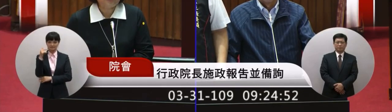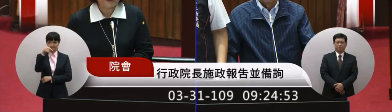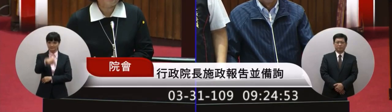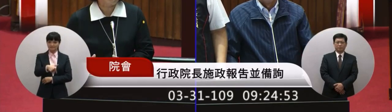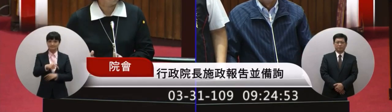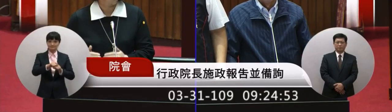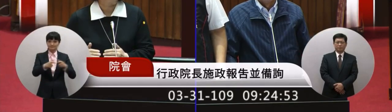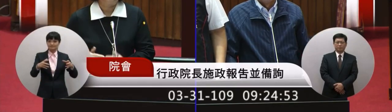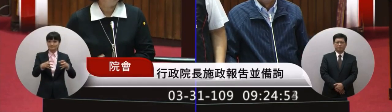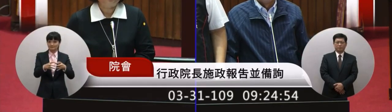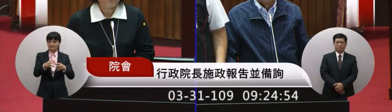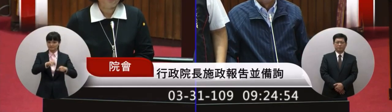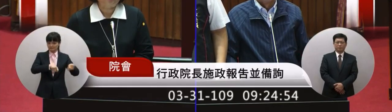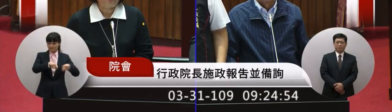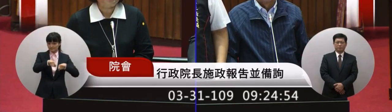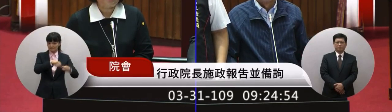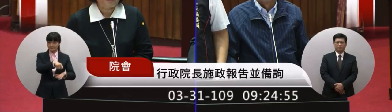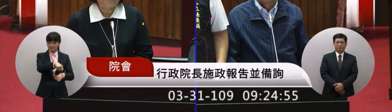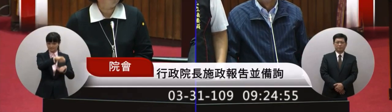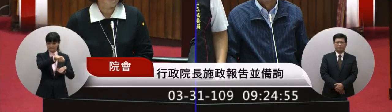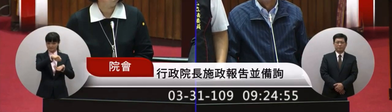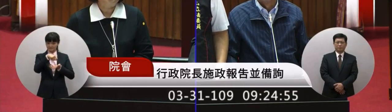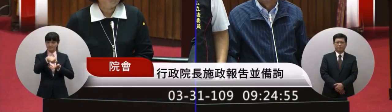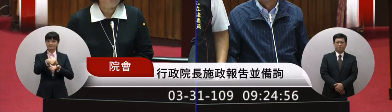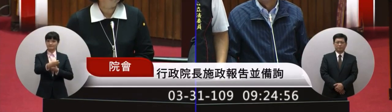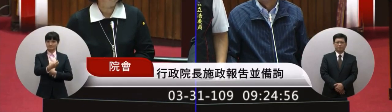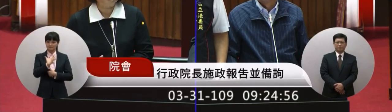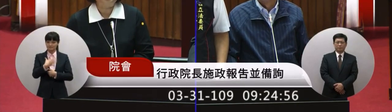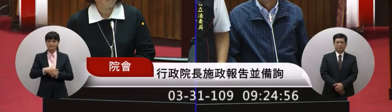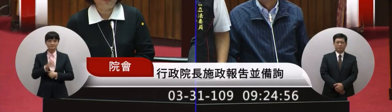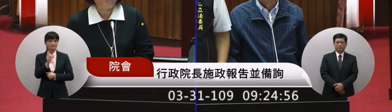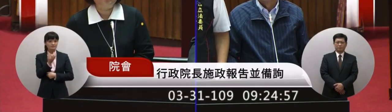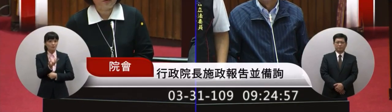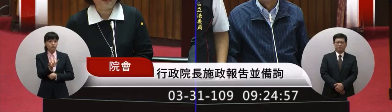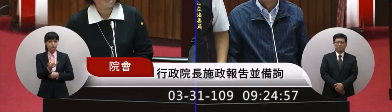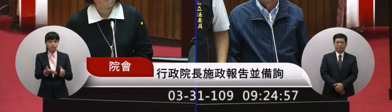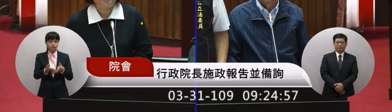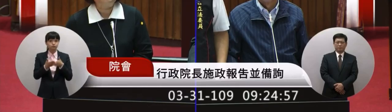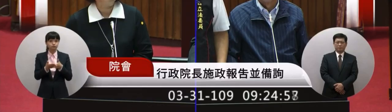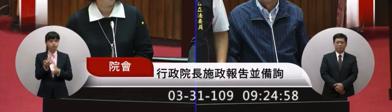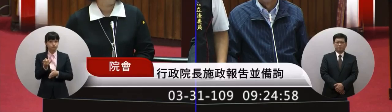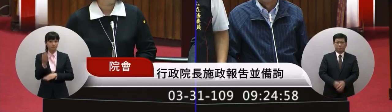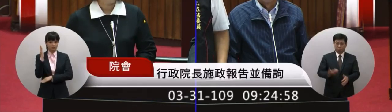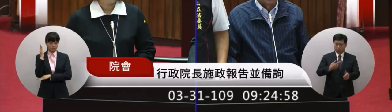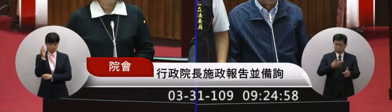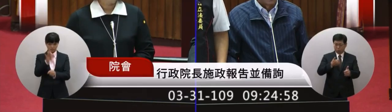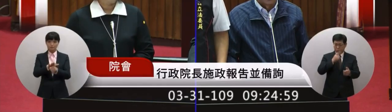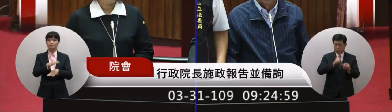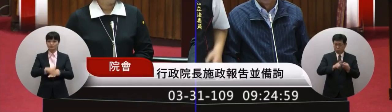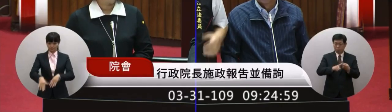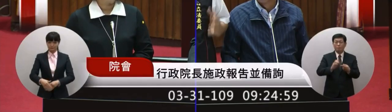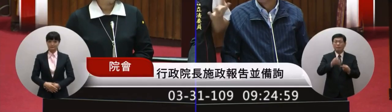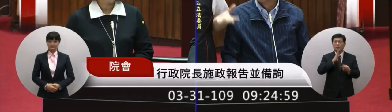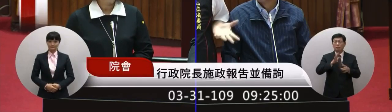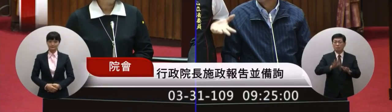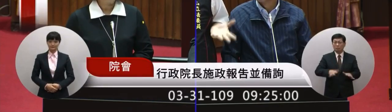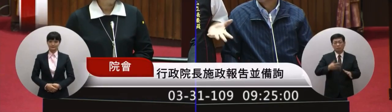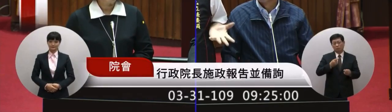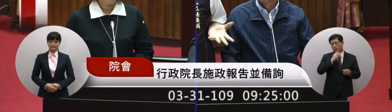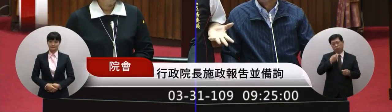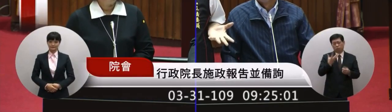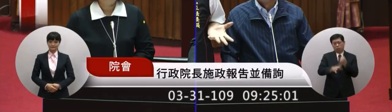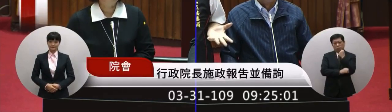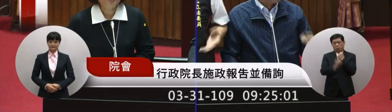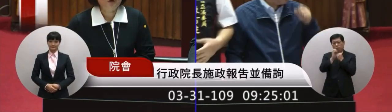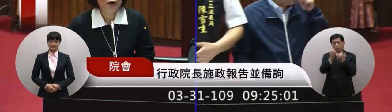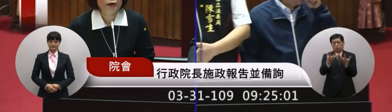提出来的时候，需要多少的经费，国库就会拨补多少。 因为你讲得很好啊，但是我们没有依据